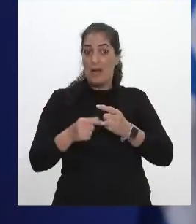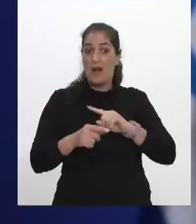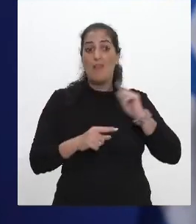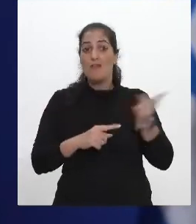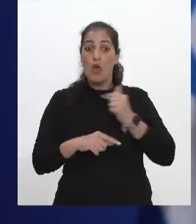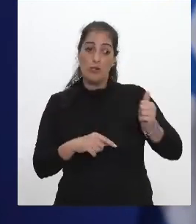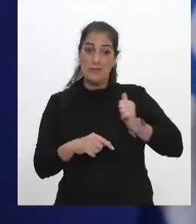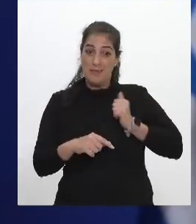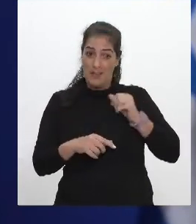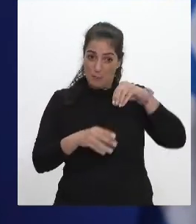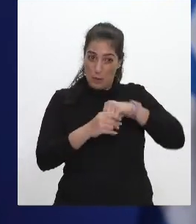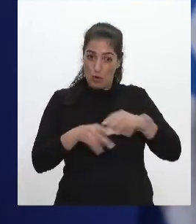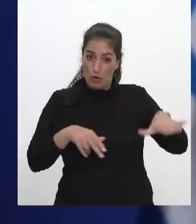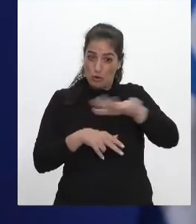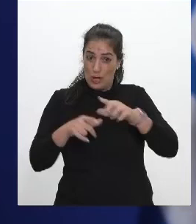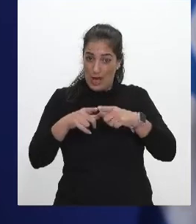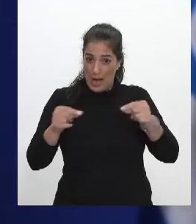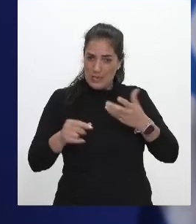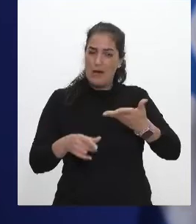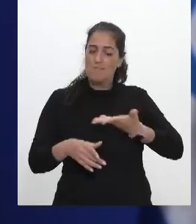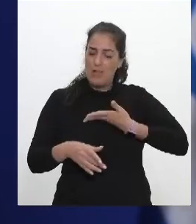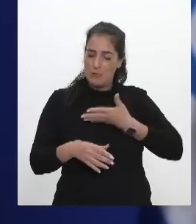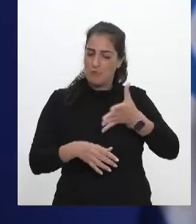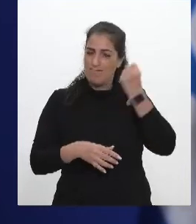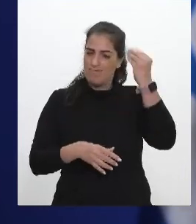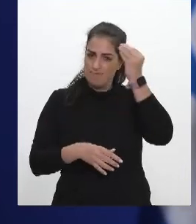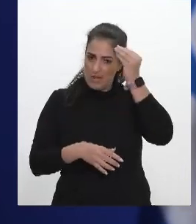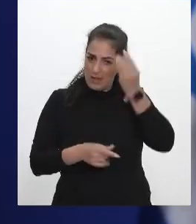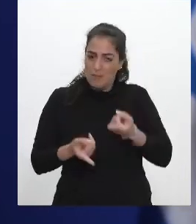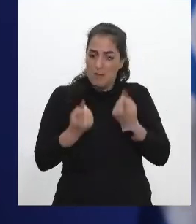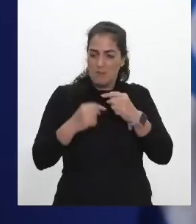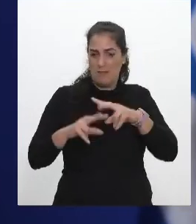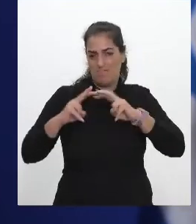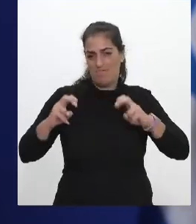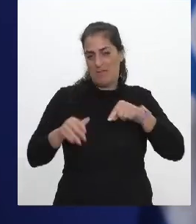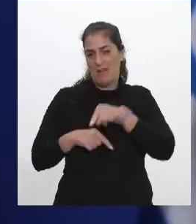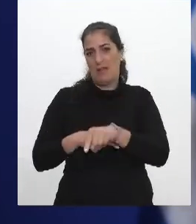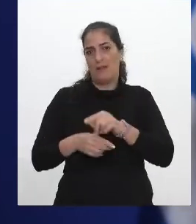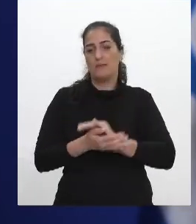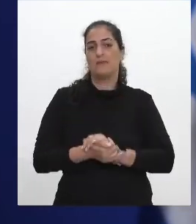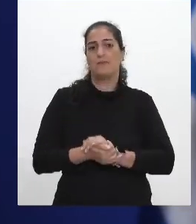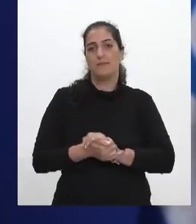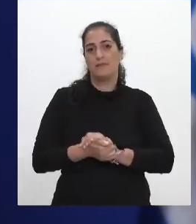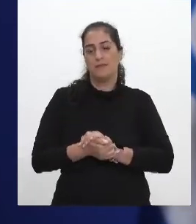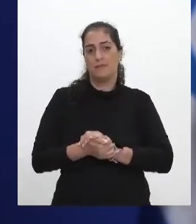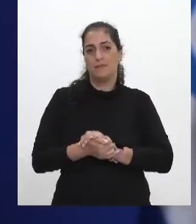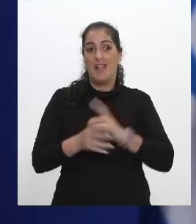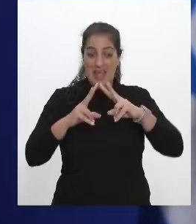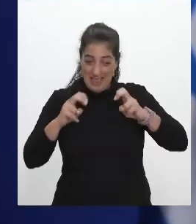הלוחמים בשטח עזה קיבלו את את הלקחים שעלו מהתחקיר הזה